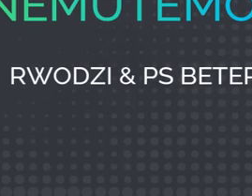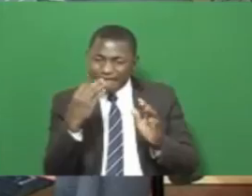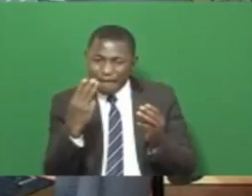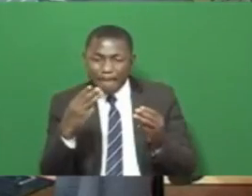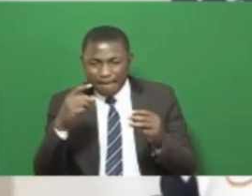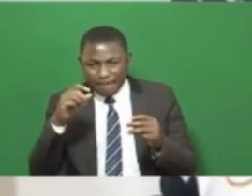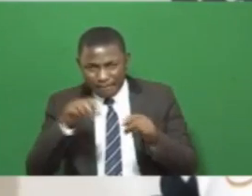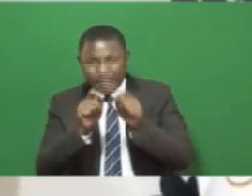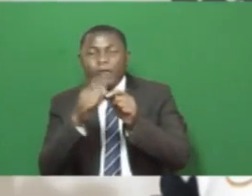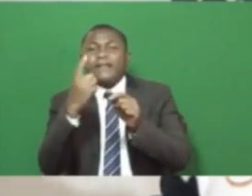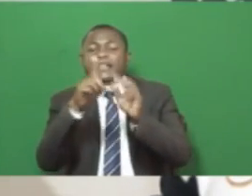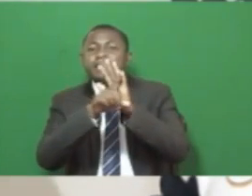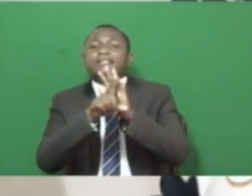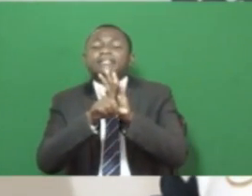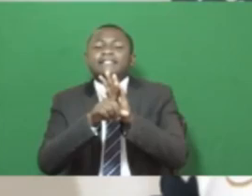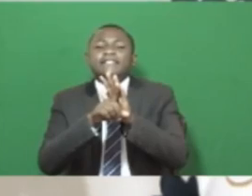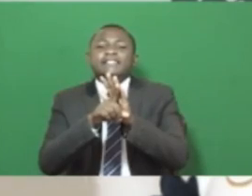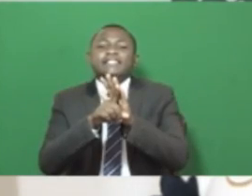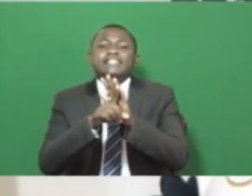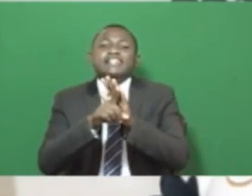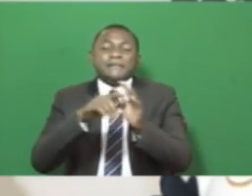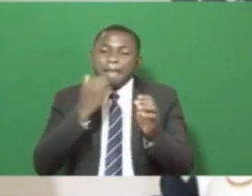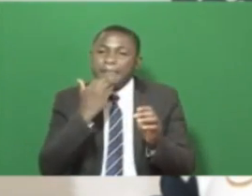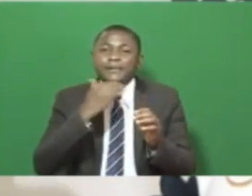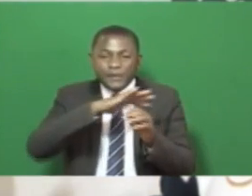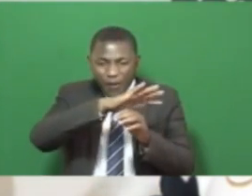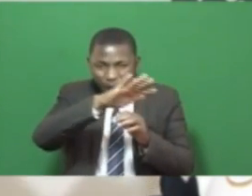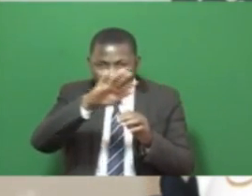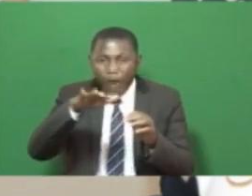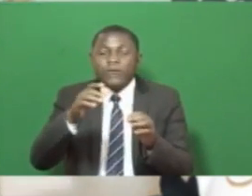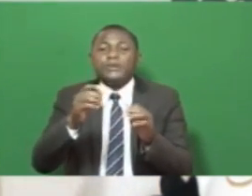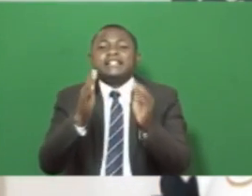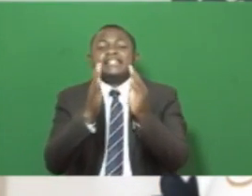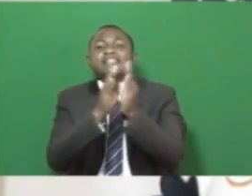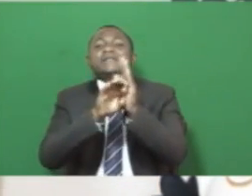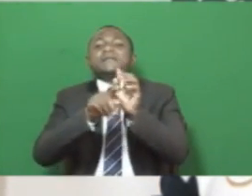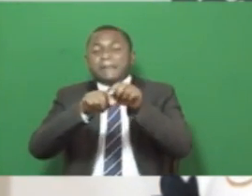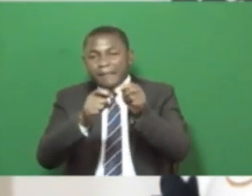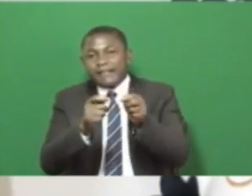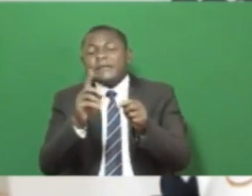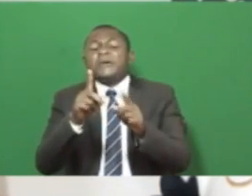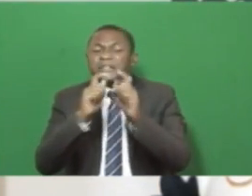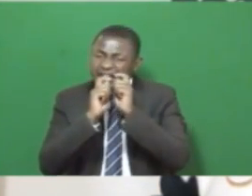sei. And ndosaka ari kutaura mavara ekuti no mutemo wakapera